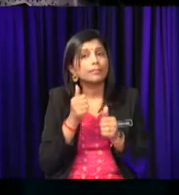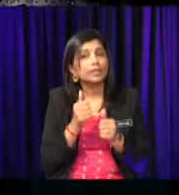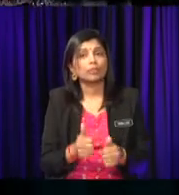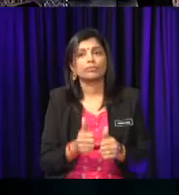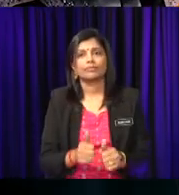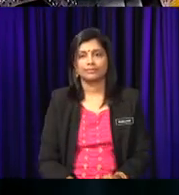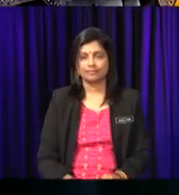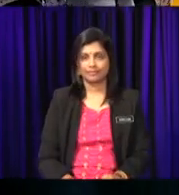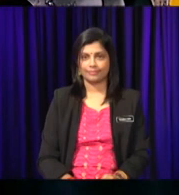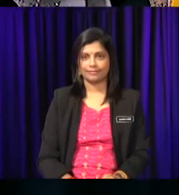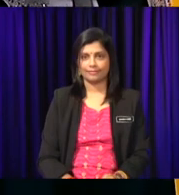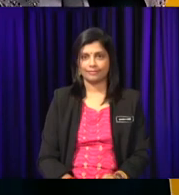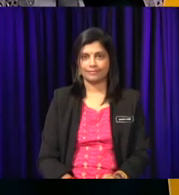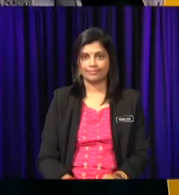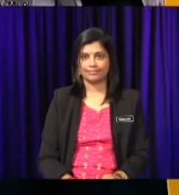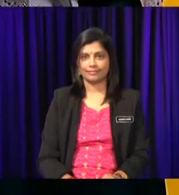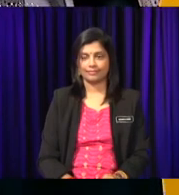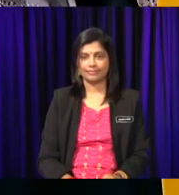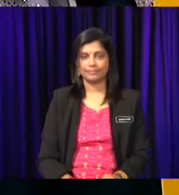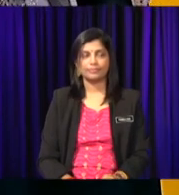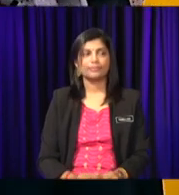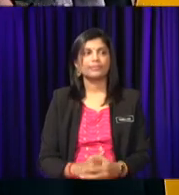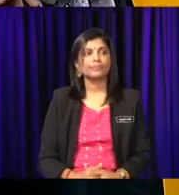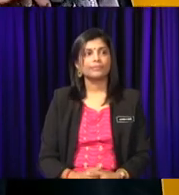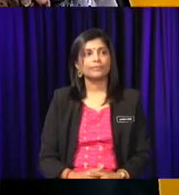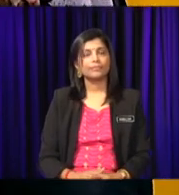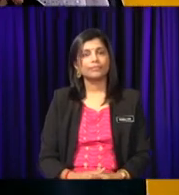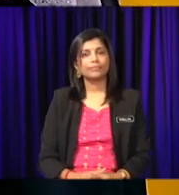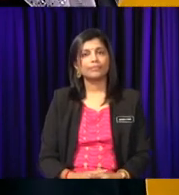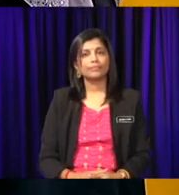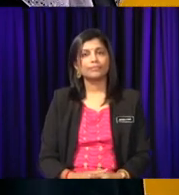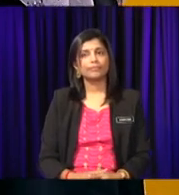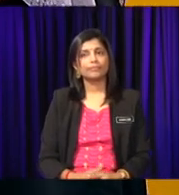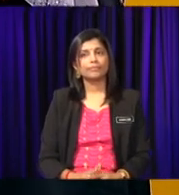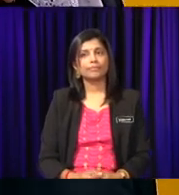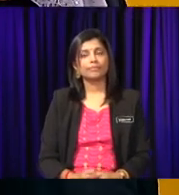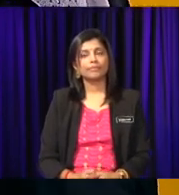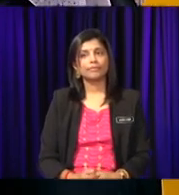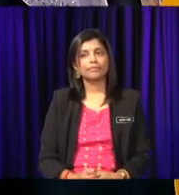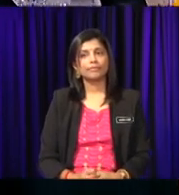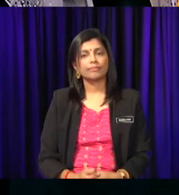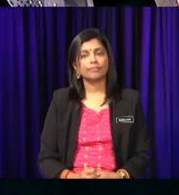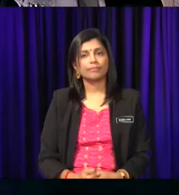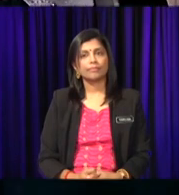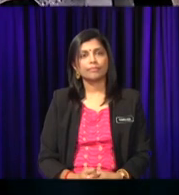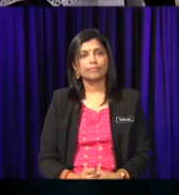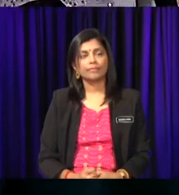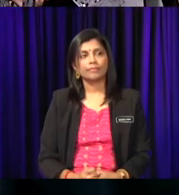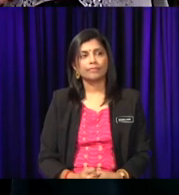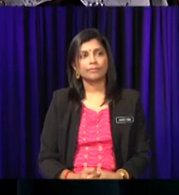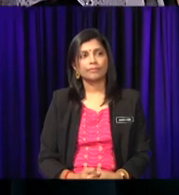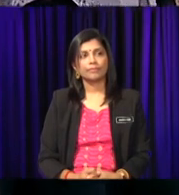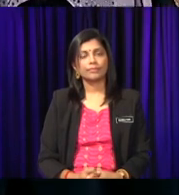mekanis ini Baik seterusnya Oke saya naik sebuah kan juga teknik bacaan mekanis